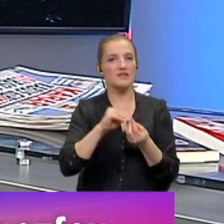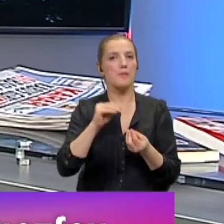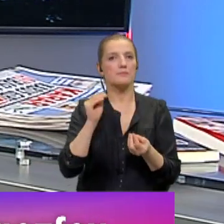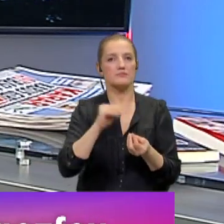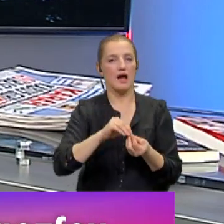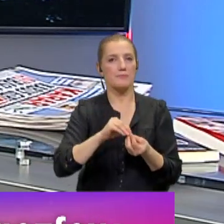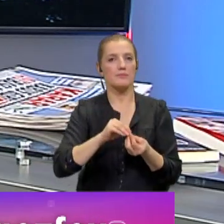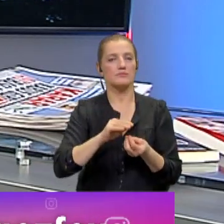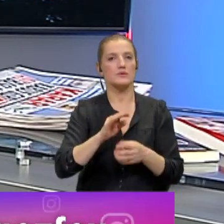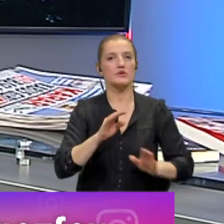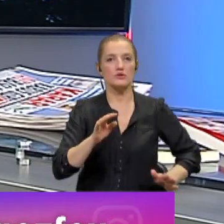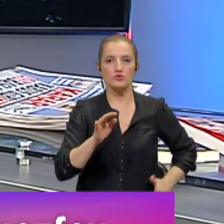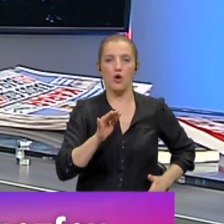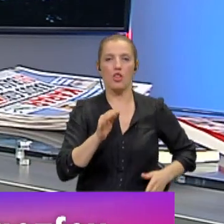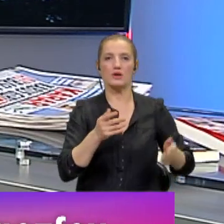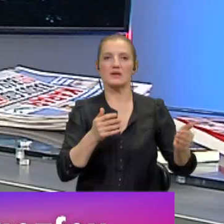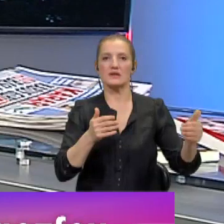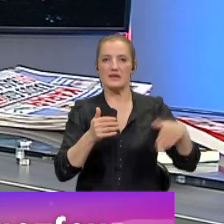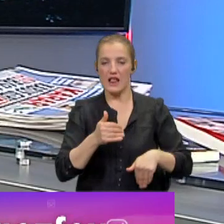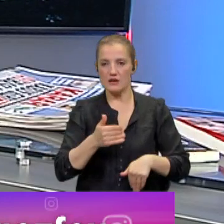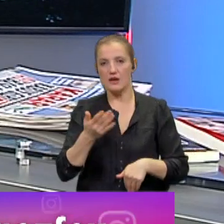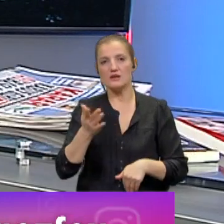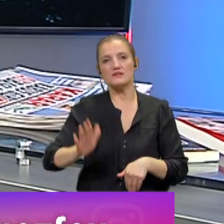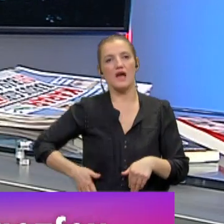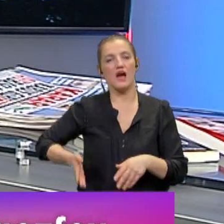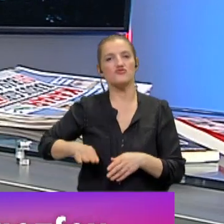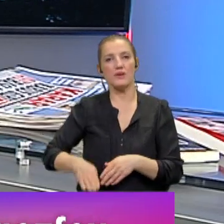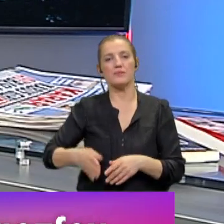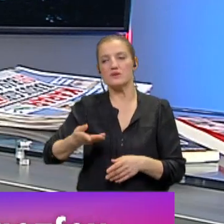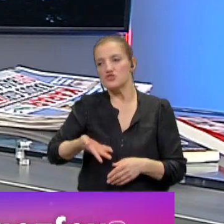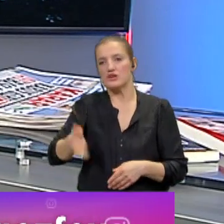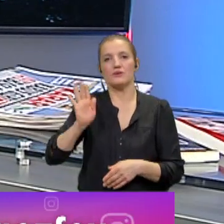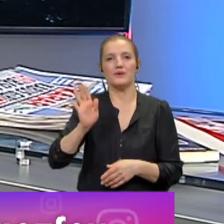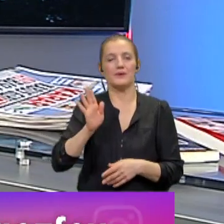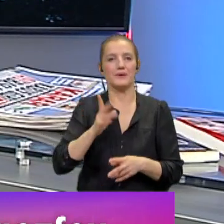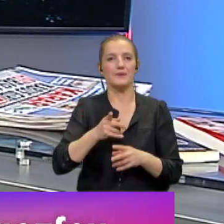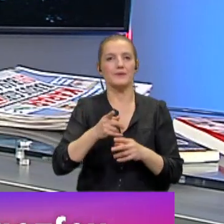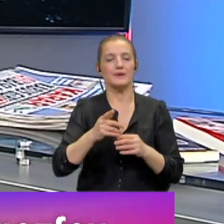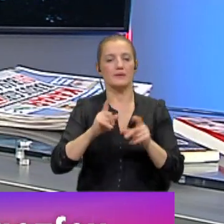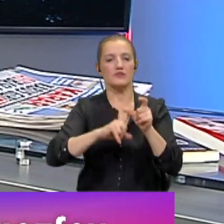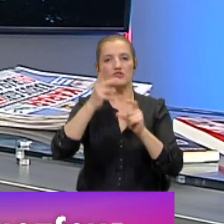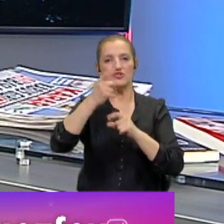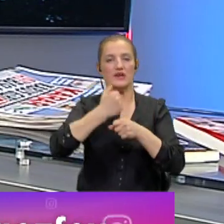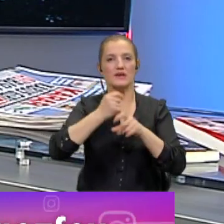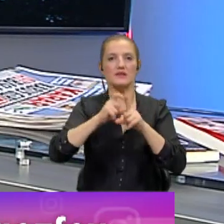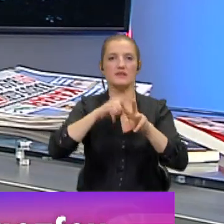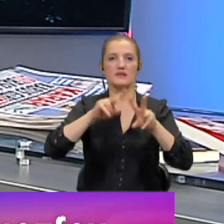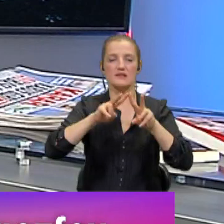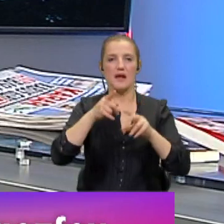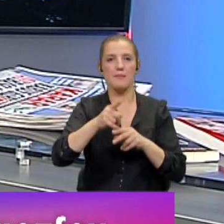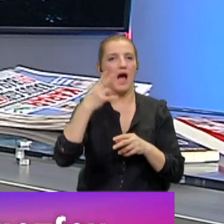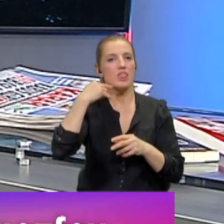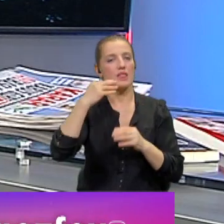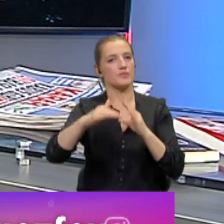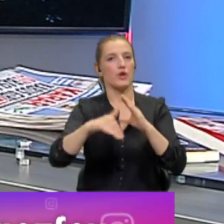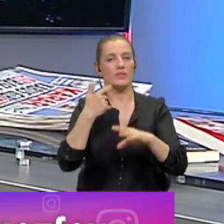zamlar sol ceplere girmeden sadece cepten çoktan gidiyor diyemem gözlerimin içine bakayım Çiğdem İmdat tarafından